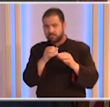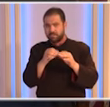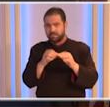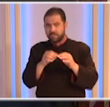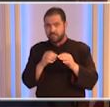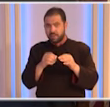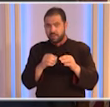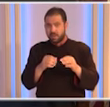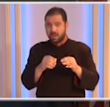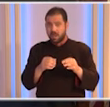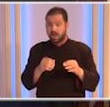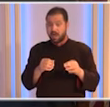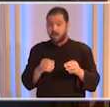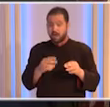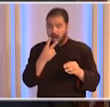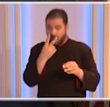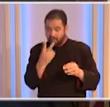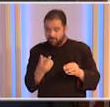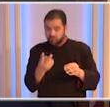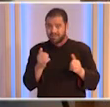la concluzia că astăzi